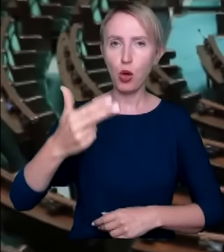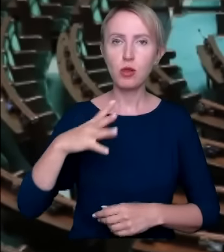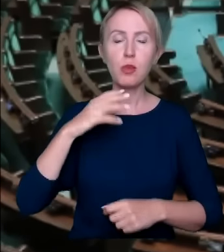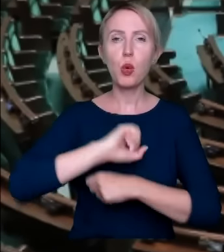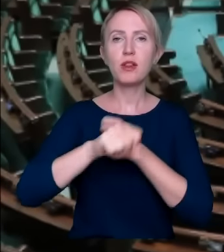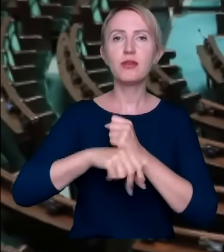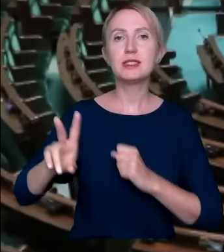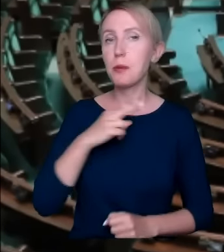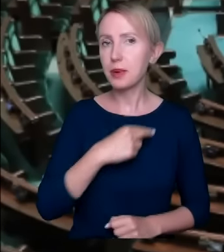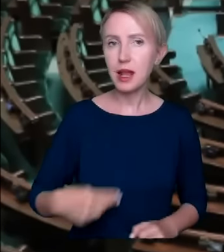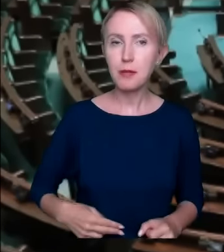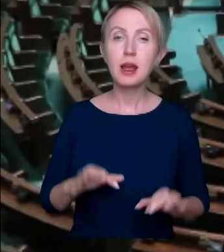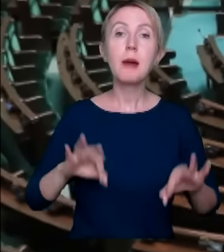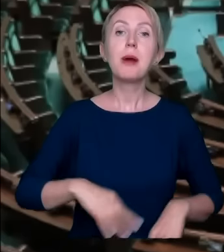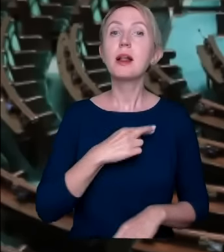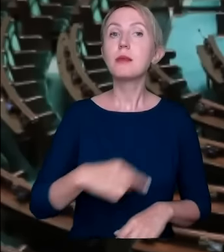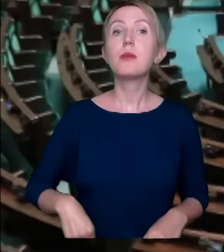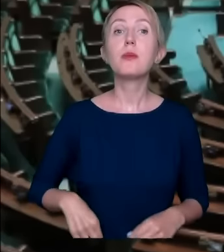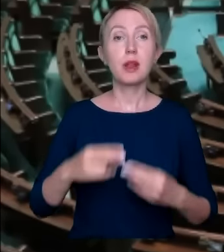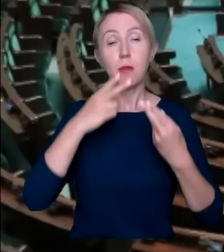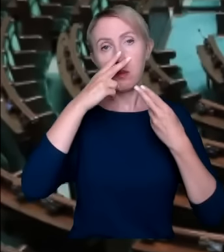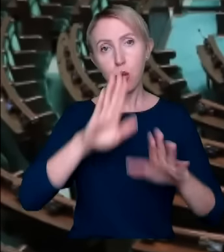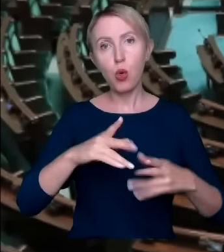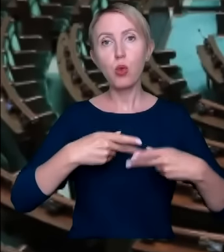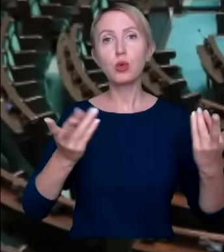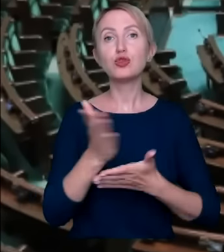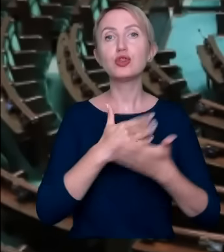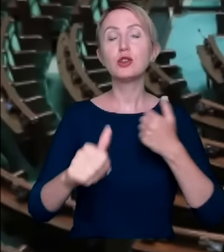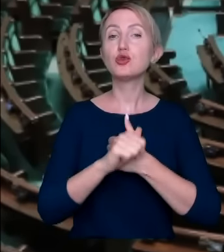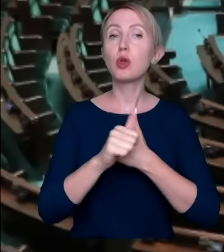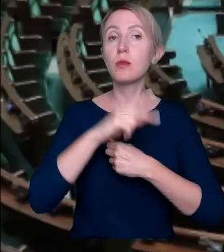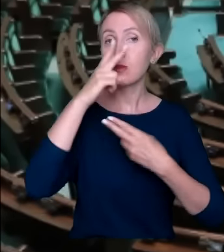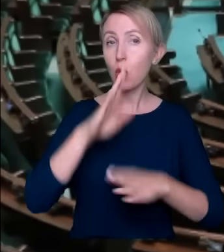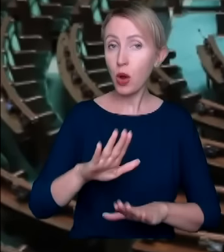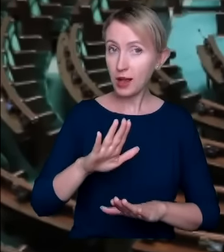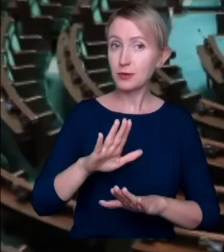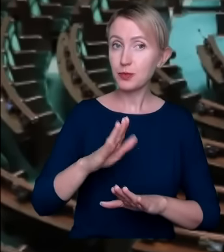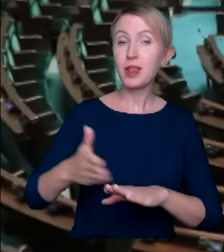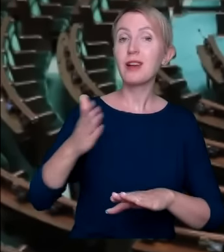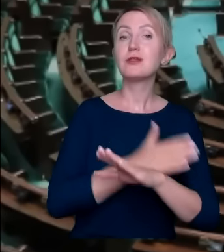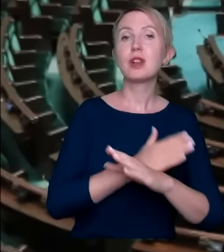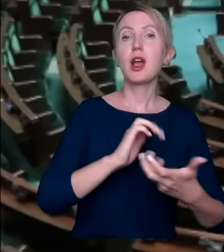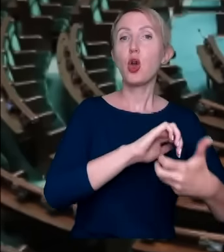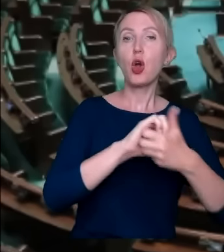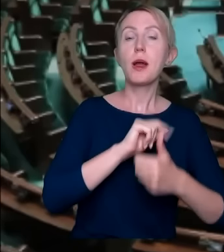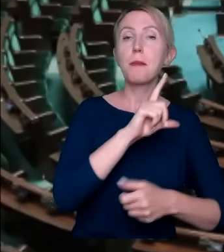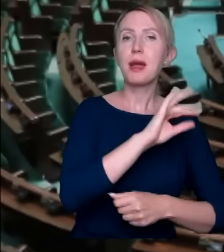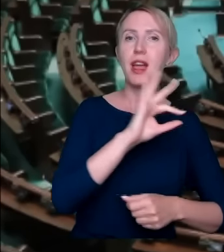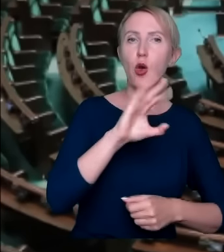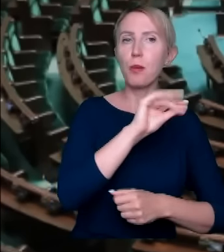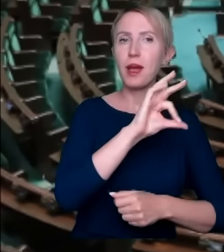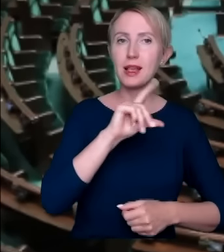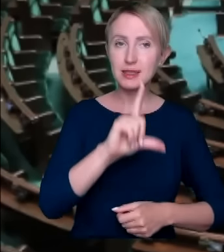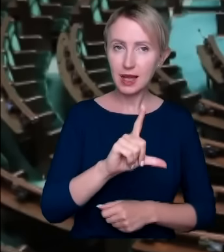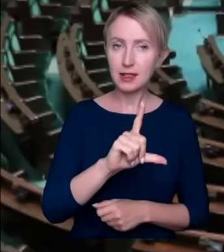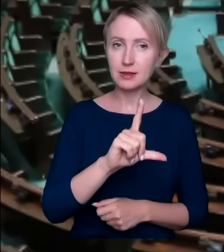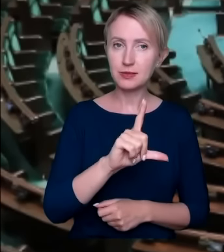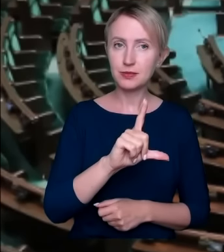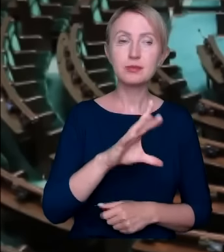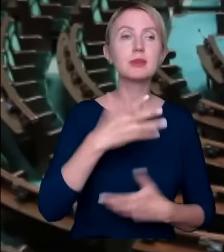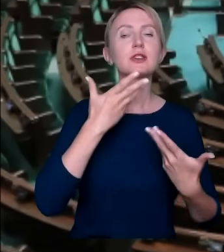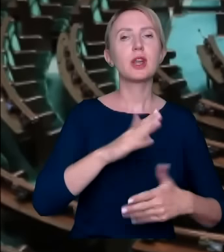wicepremiera pan premier odtajnić dokumentów które wskazywały że poprzednia koalicja czyli platforma i PSL chciały